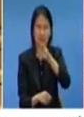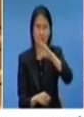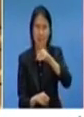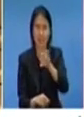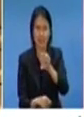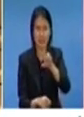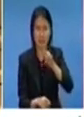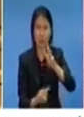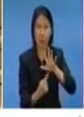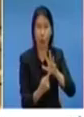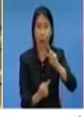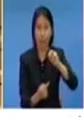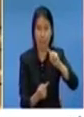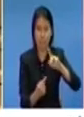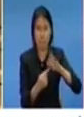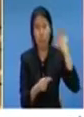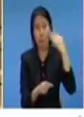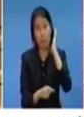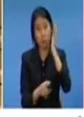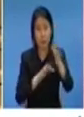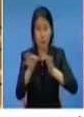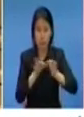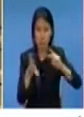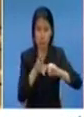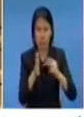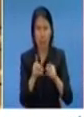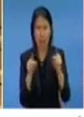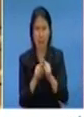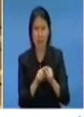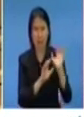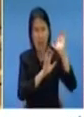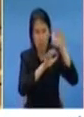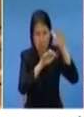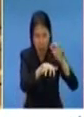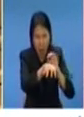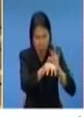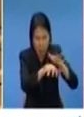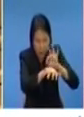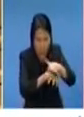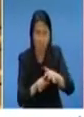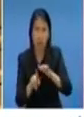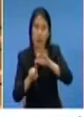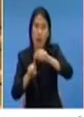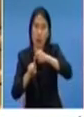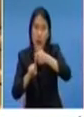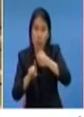เพื่ออธิบายเองเมื่อกี้ชีวมวลมีทั้งแกลบมีทั้งสังข้าวโพดมีทั้ง